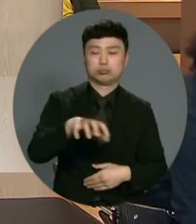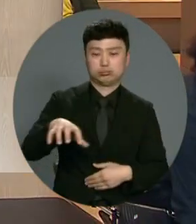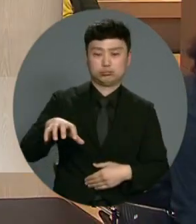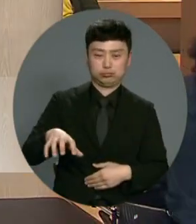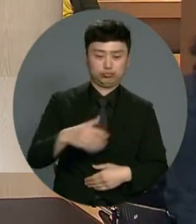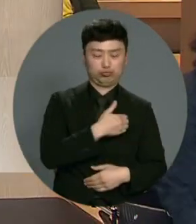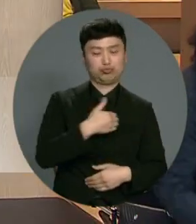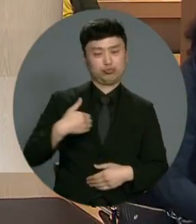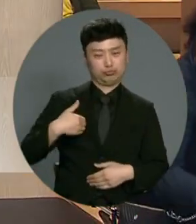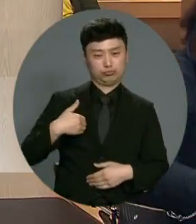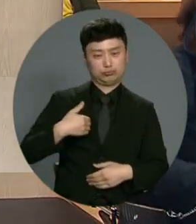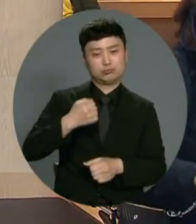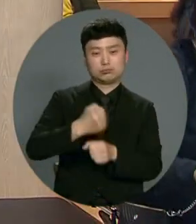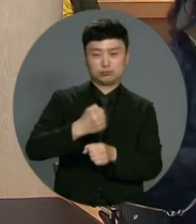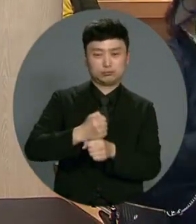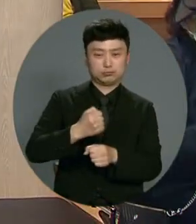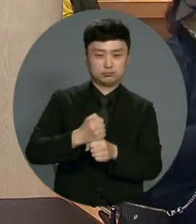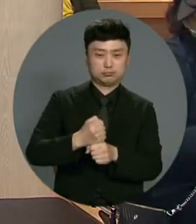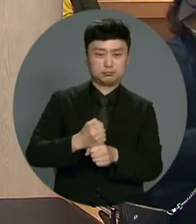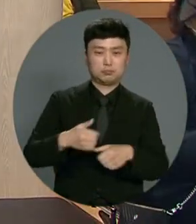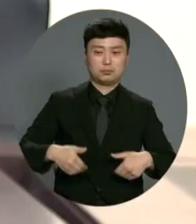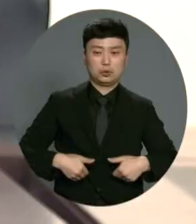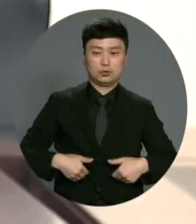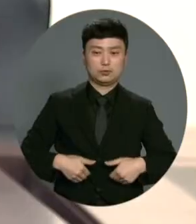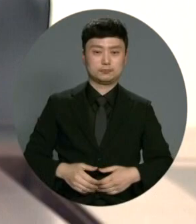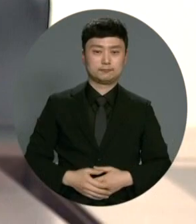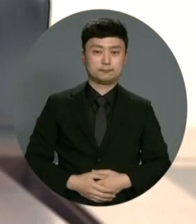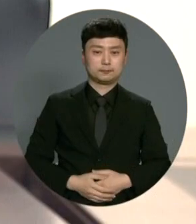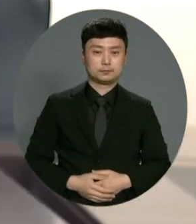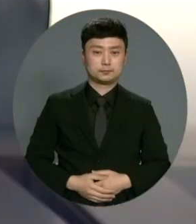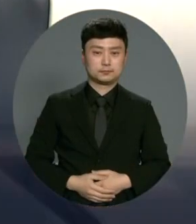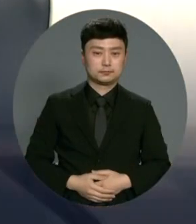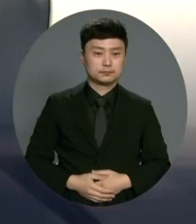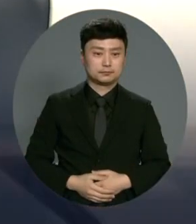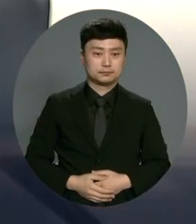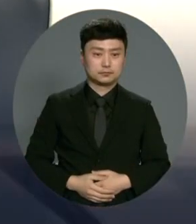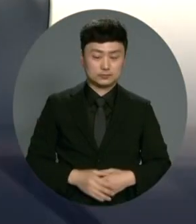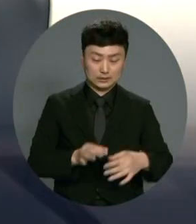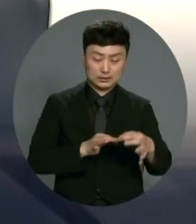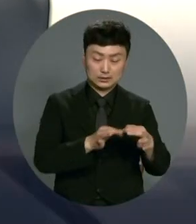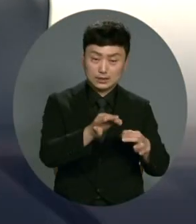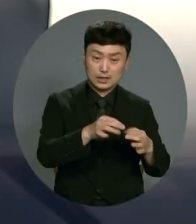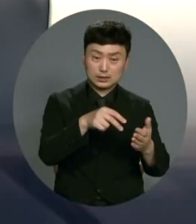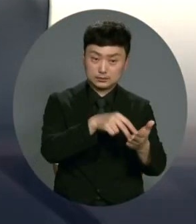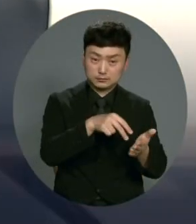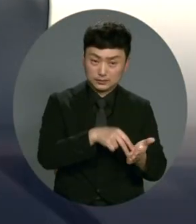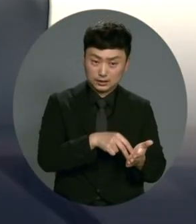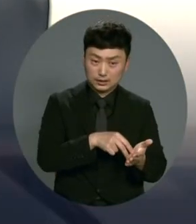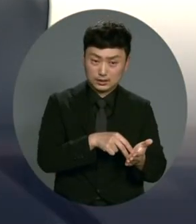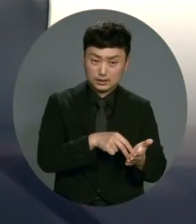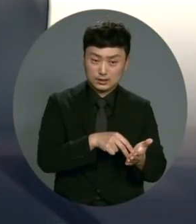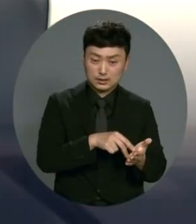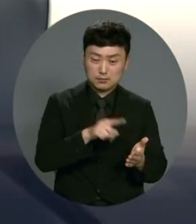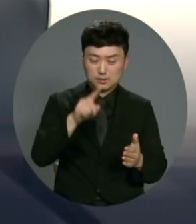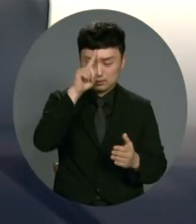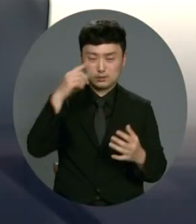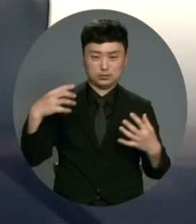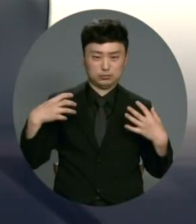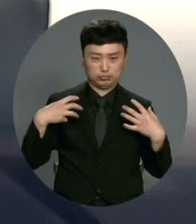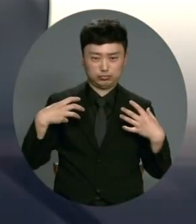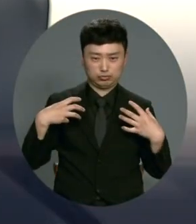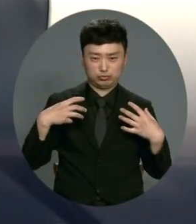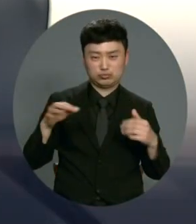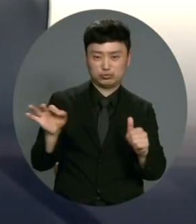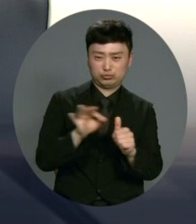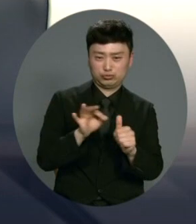고객 지원센터 기능을 강화할 방침입니다. 시장 차원에서는 많은 왜냐하면 중기부의 지원을 받고 이래